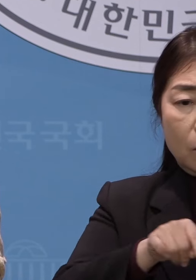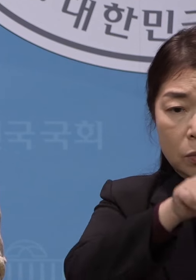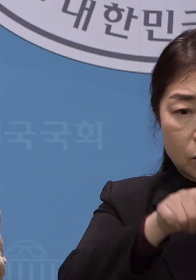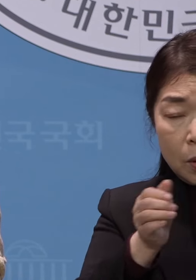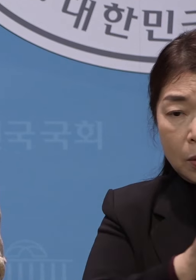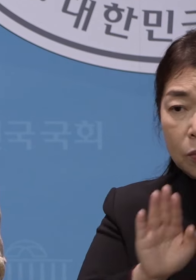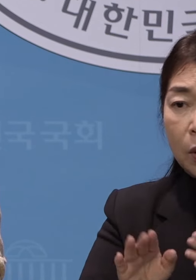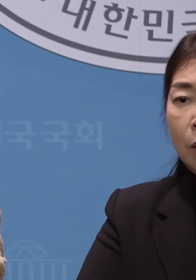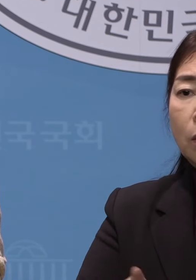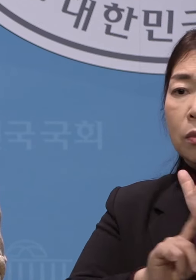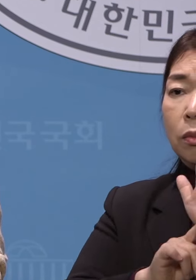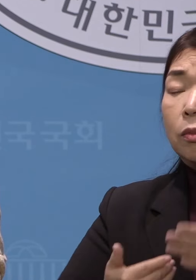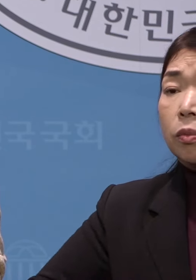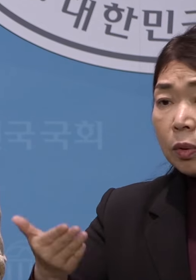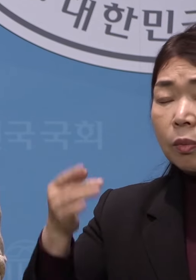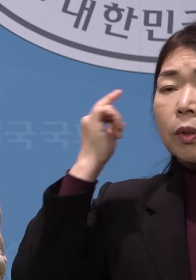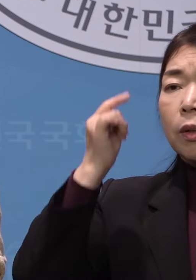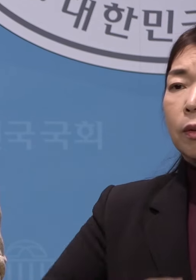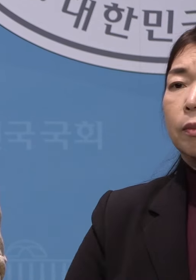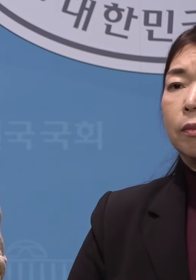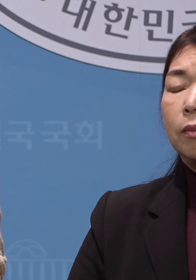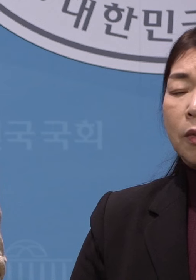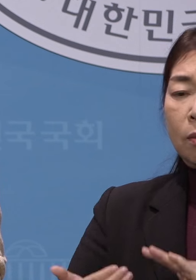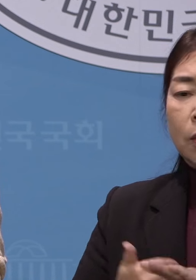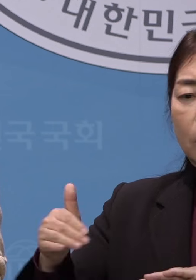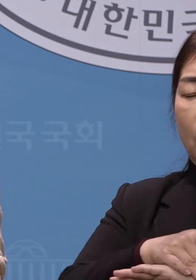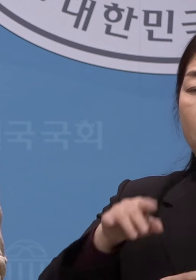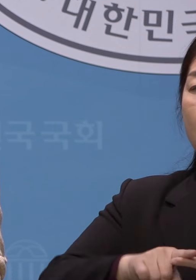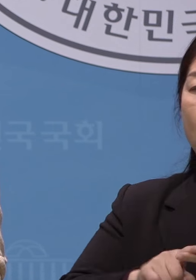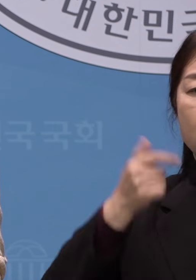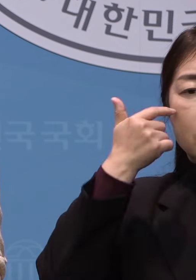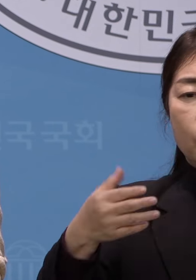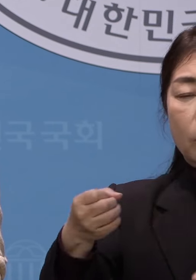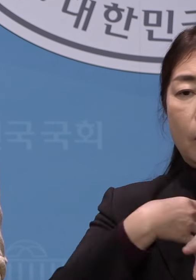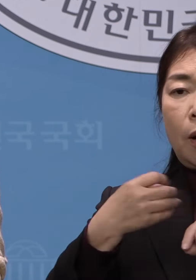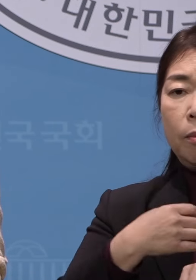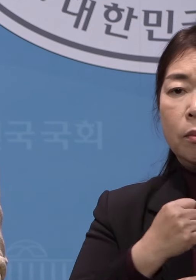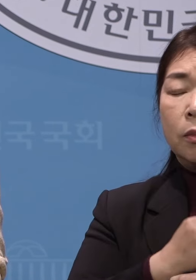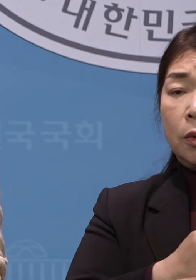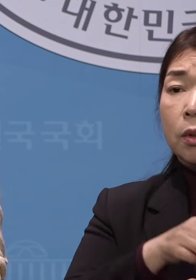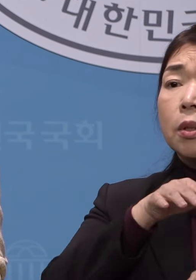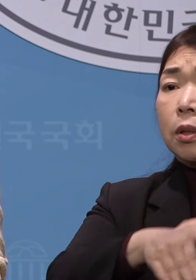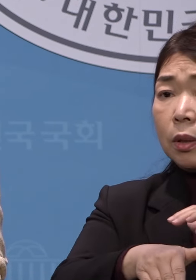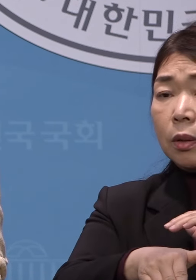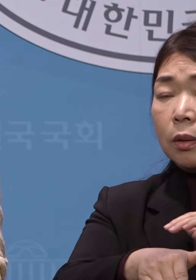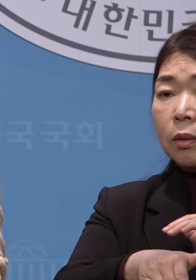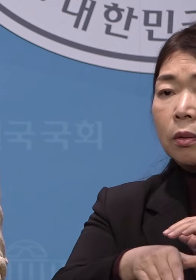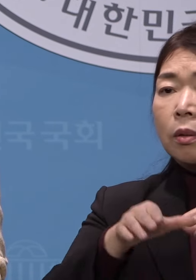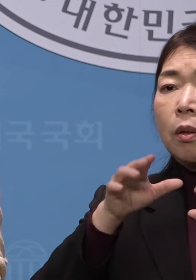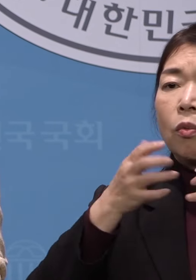대통령에게 대국민 소통이란 사전에 짜인 각본대로 질문과 대답을 주고받는 대국민